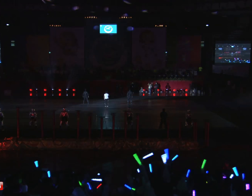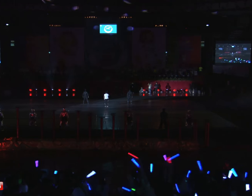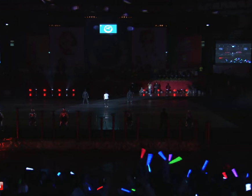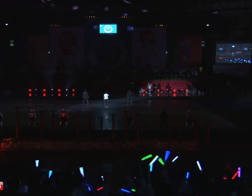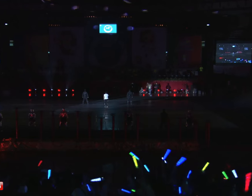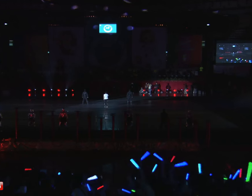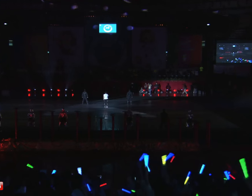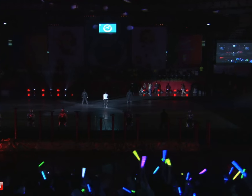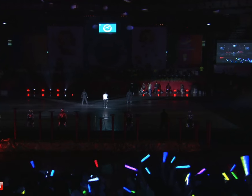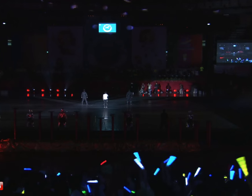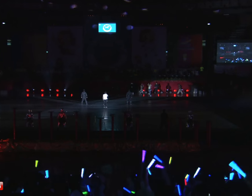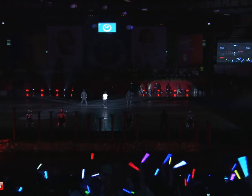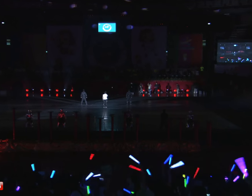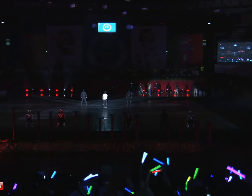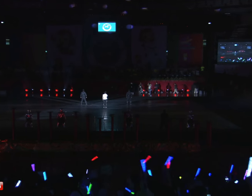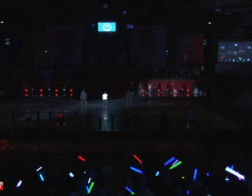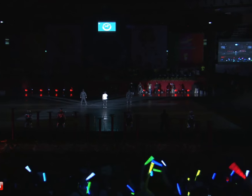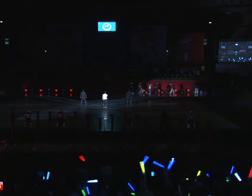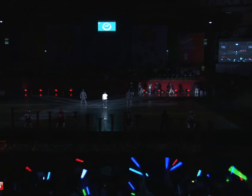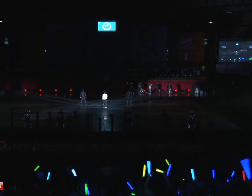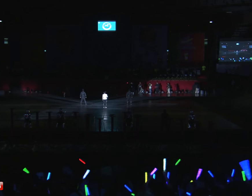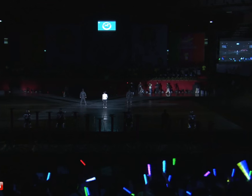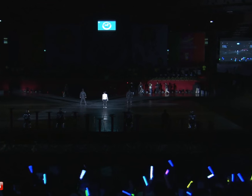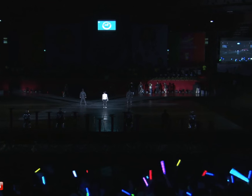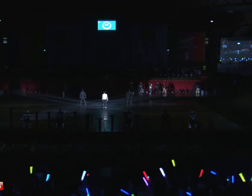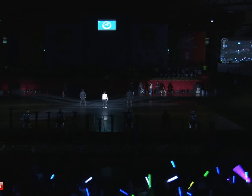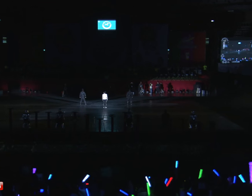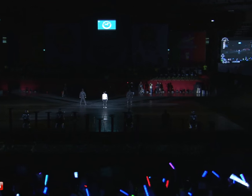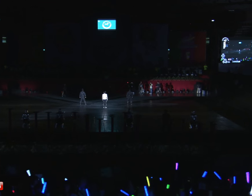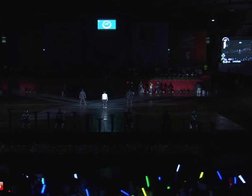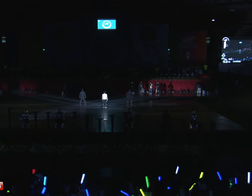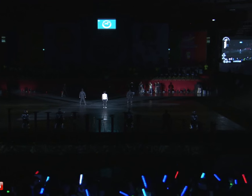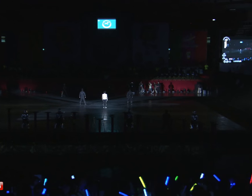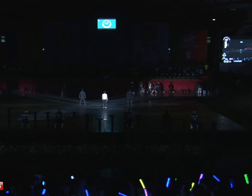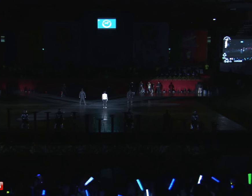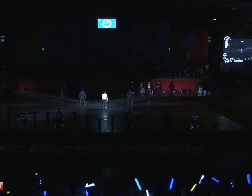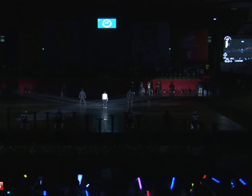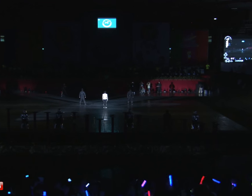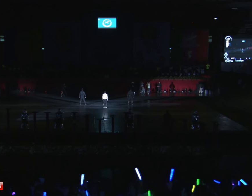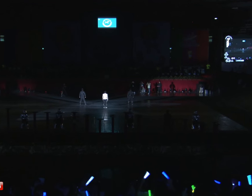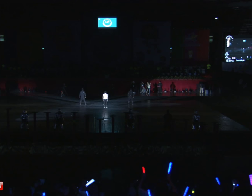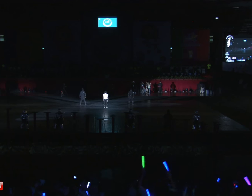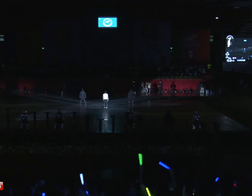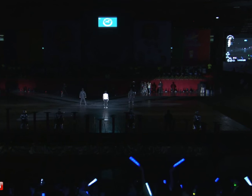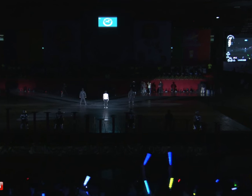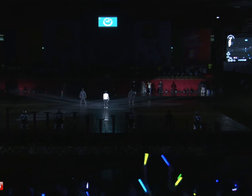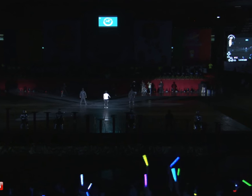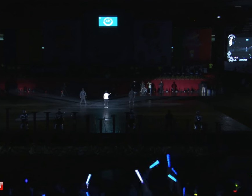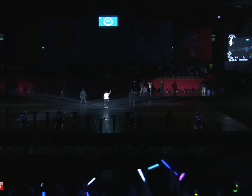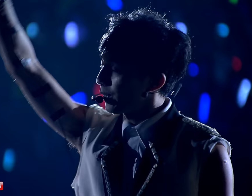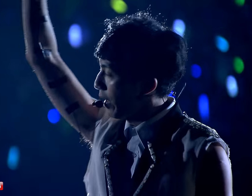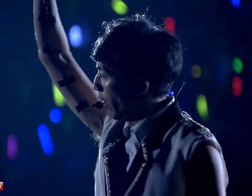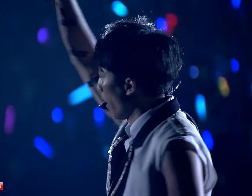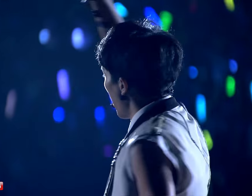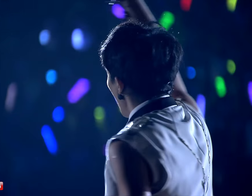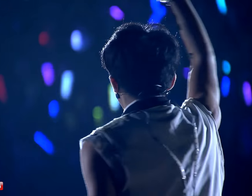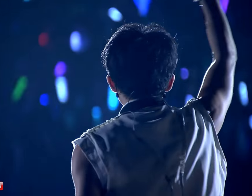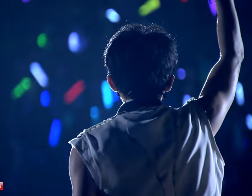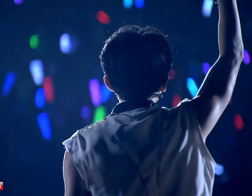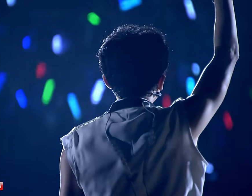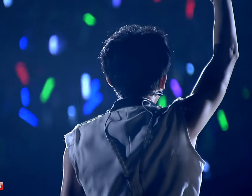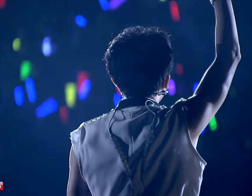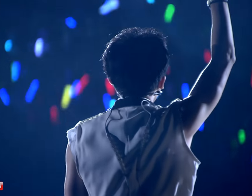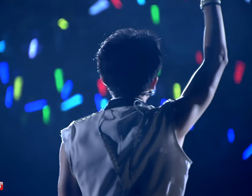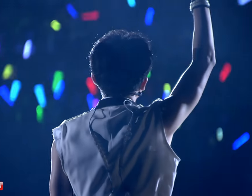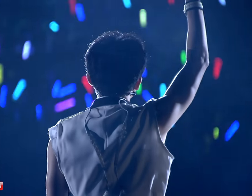现场所有嘉宾们、选手们，还有同学们，大家好，我